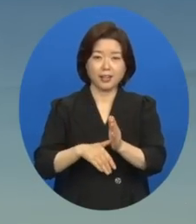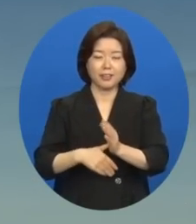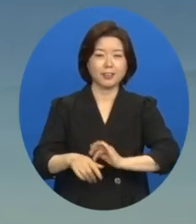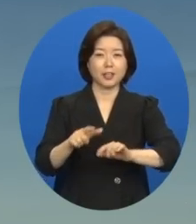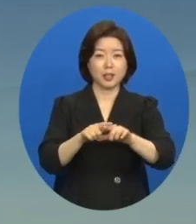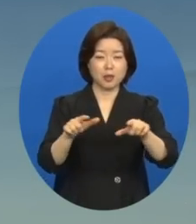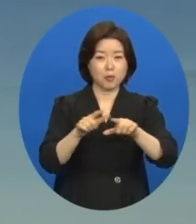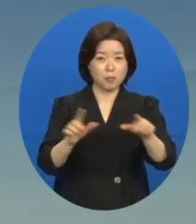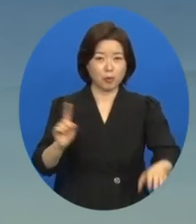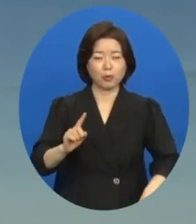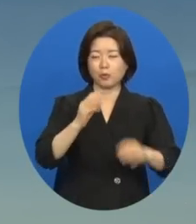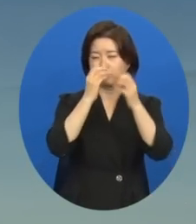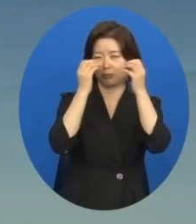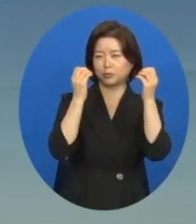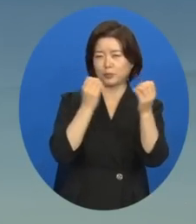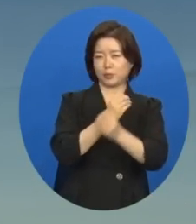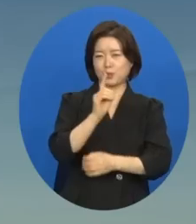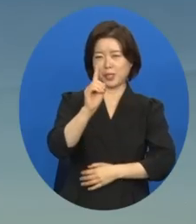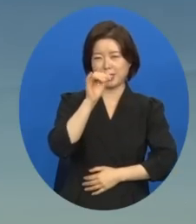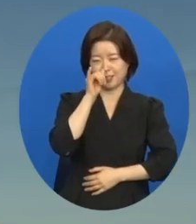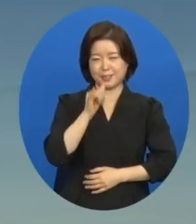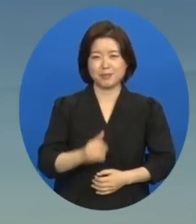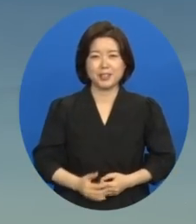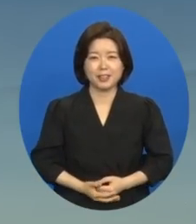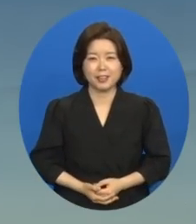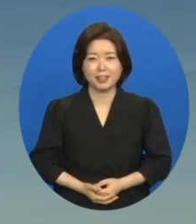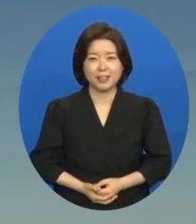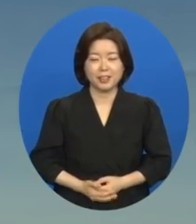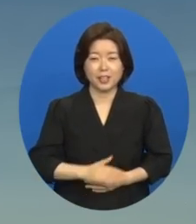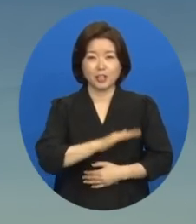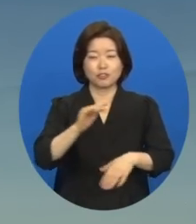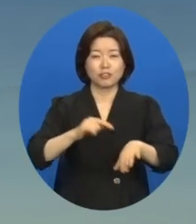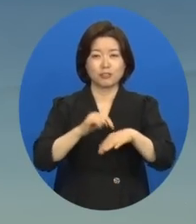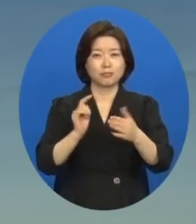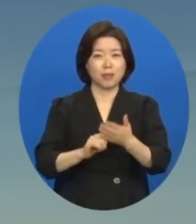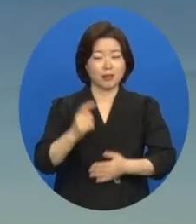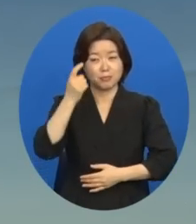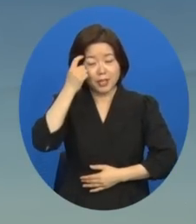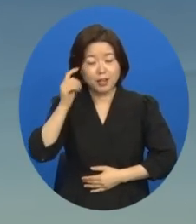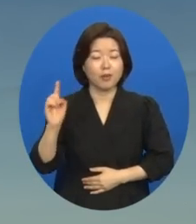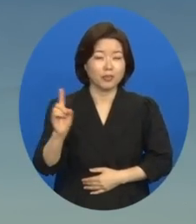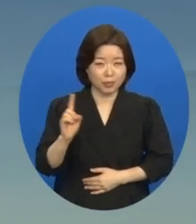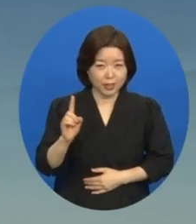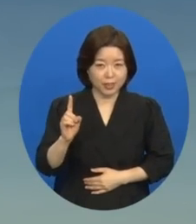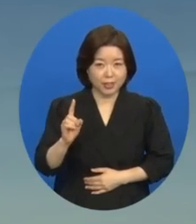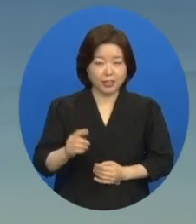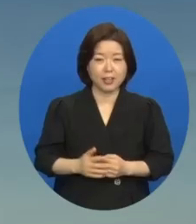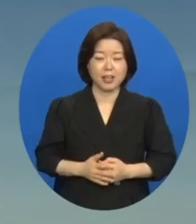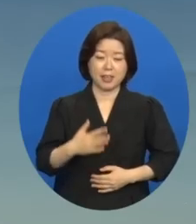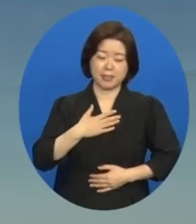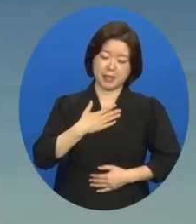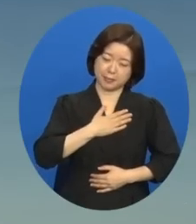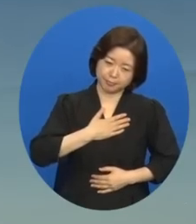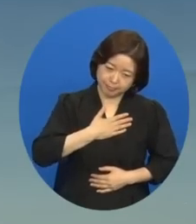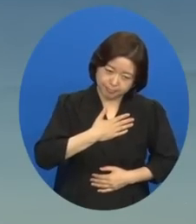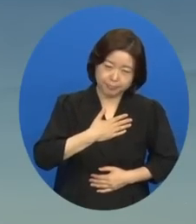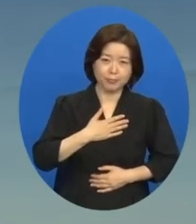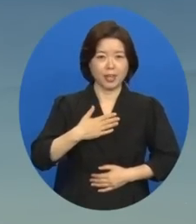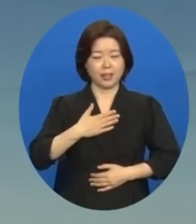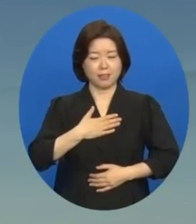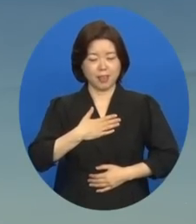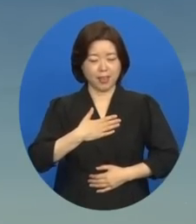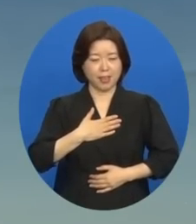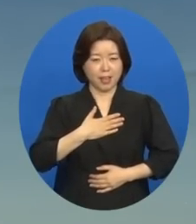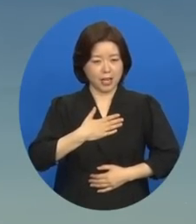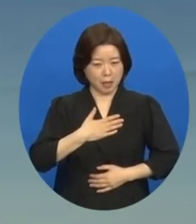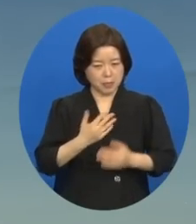하는 오해가 한 가지 있습니다. 우리는 마음을 어떻게 생각하냐면요, 우리의 정서, 우리의